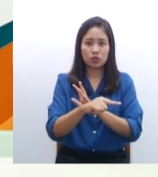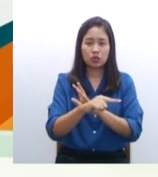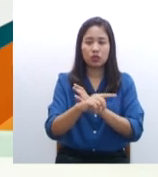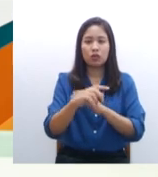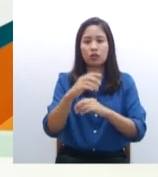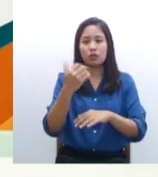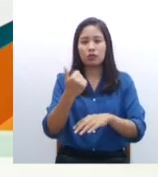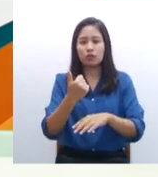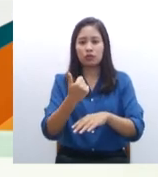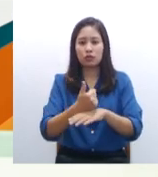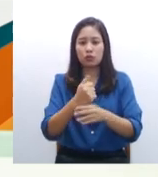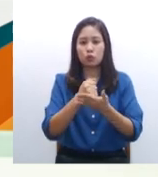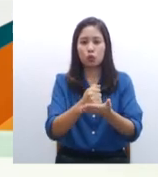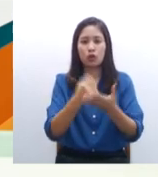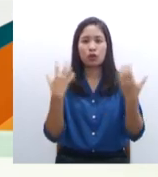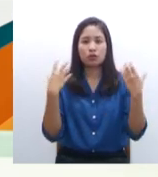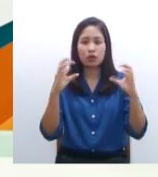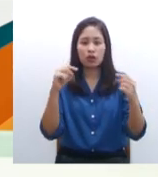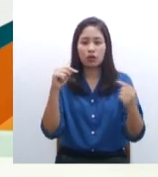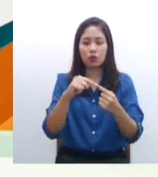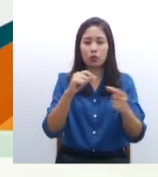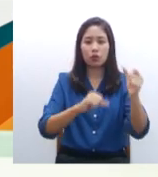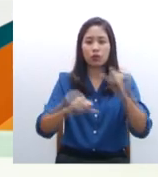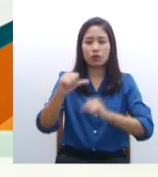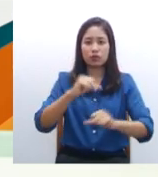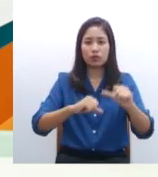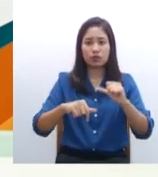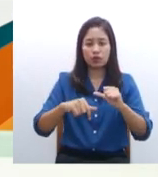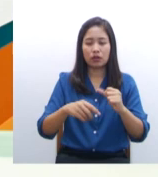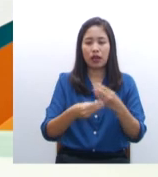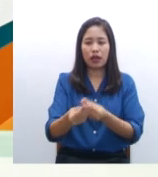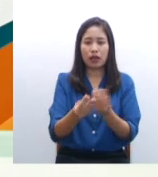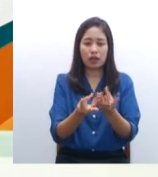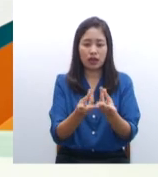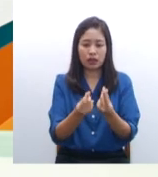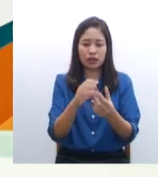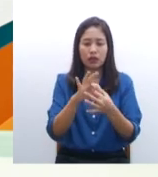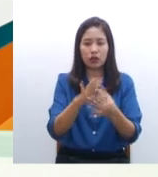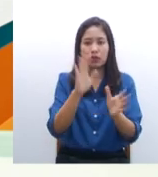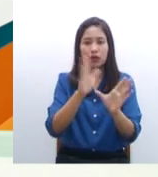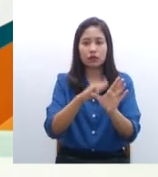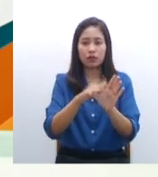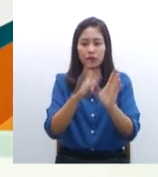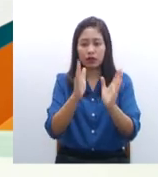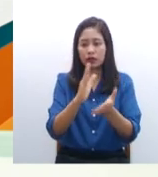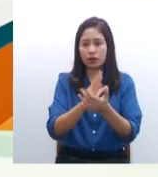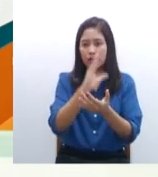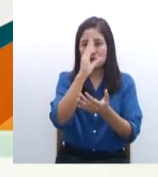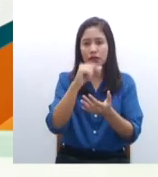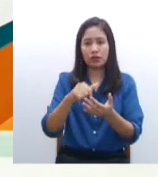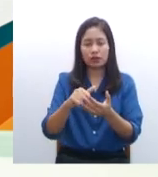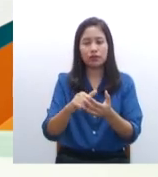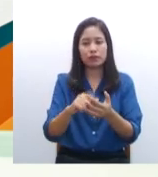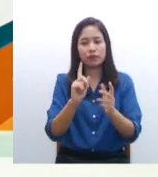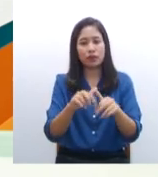งานความเป็นเลิศด้านวิทยาศาสตร์ศึกษานะครับจะไม่ให้รายละเอียดในการรับสมัครนักเรียนนะครับซึ่งรายละเอียดจะเป็นเช่นไร